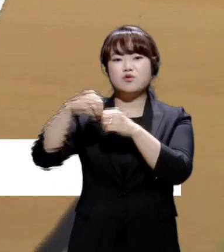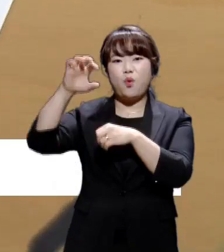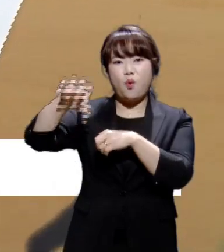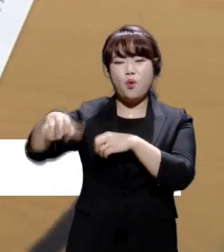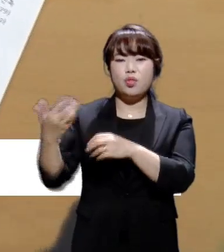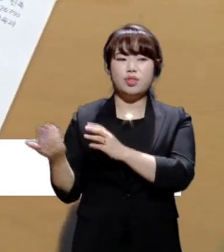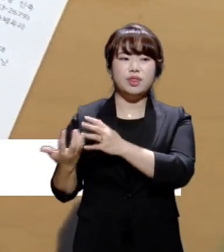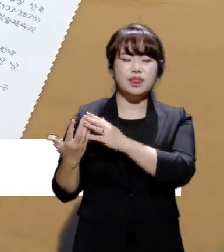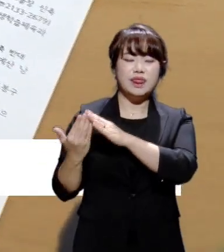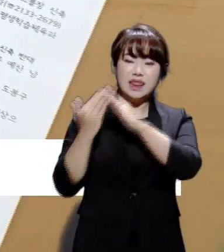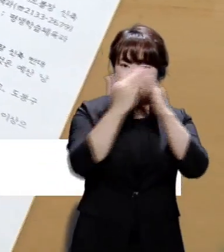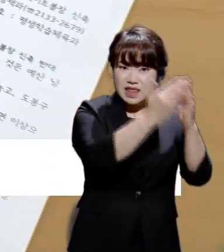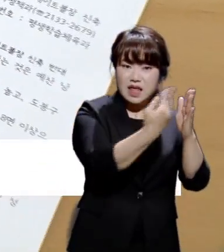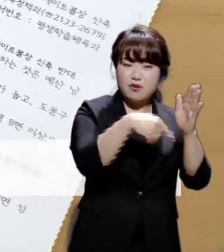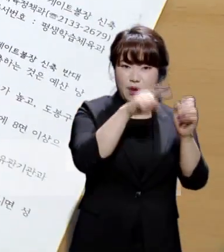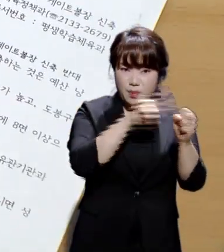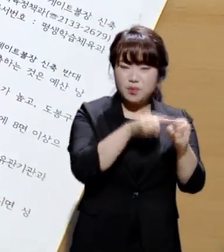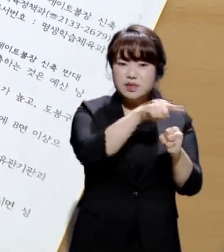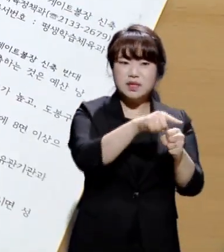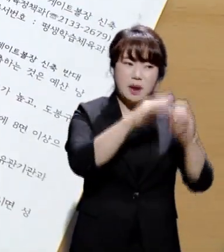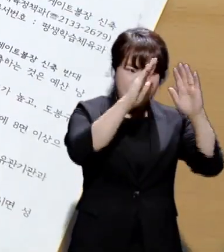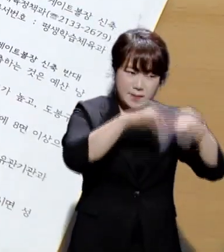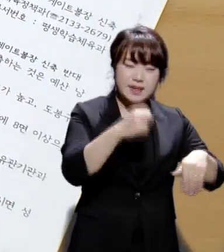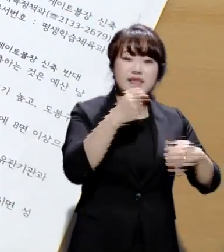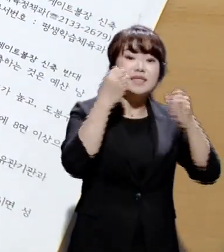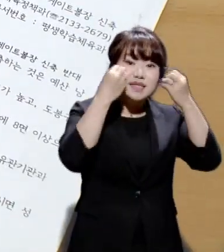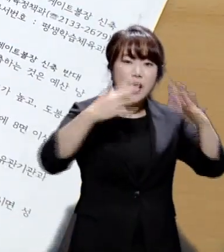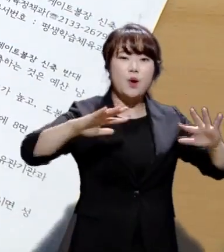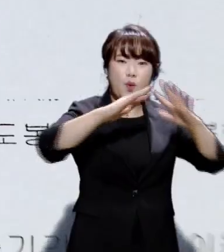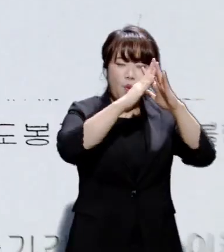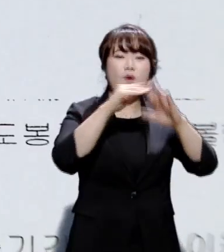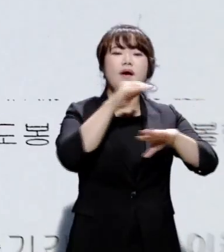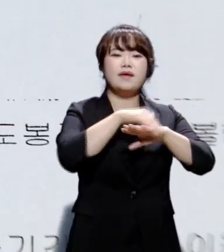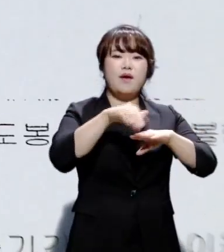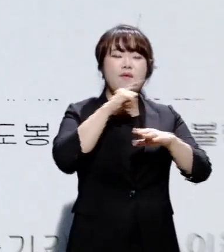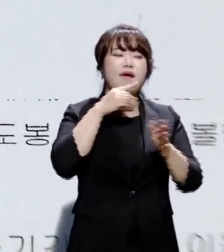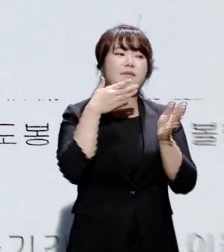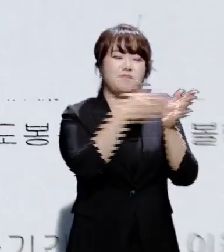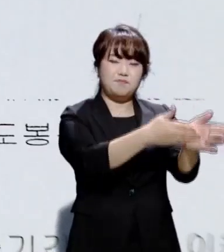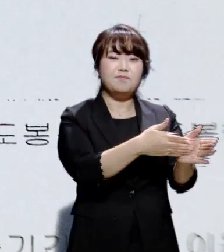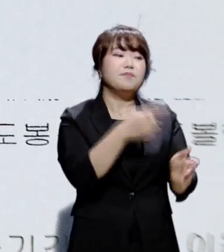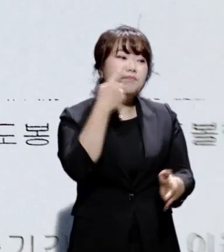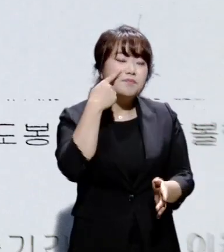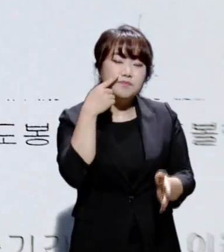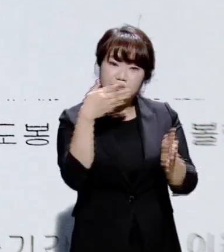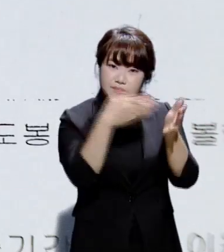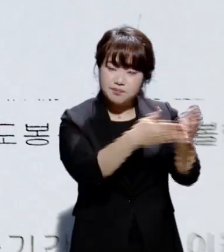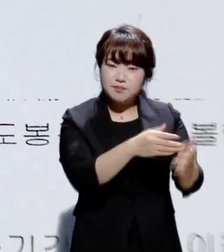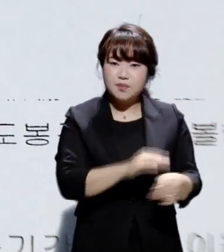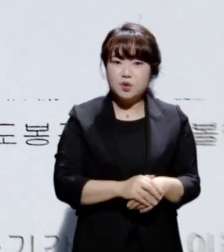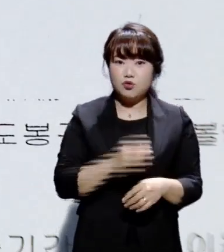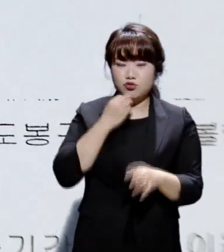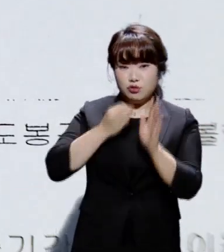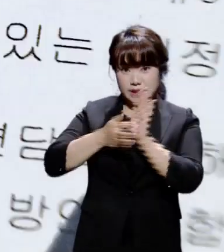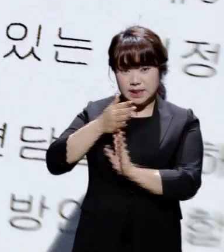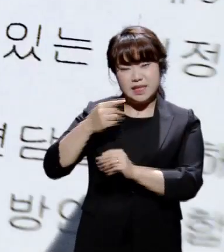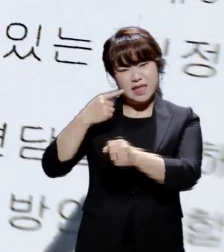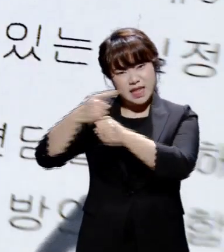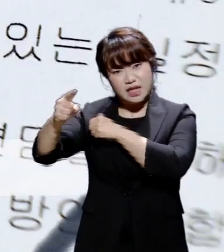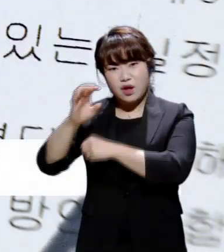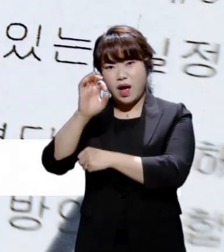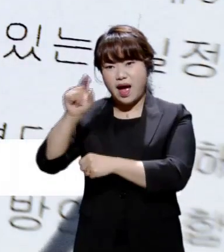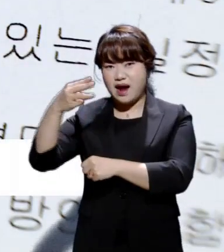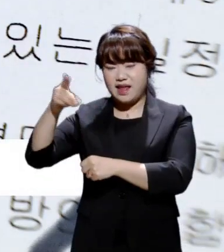위해 도봉구 게이트볼장을 신축하겠다는 계획을 도봉구협회에 제안했습니다. 서울시가 내년에